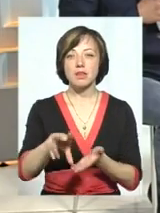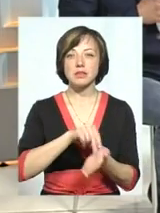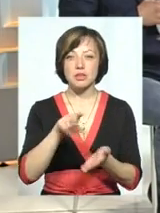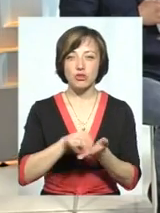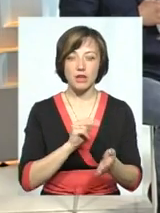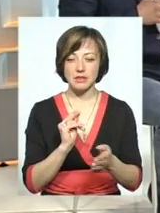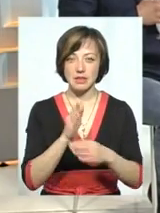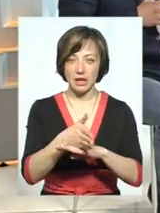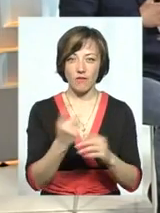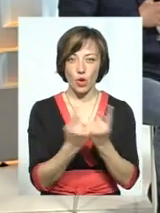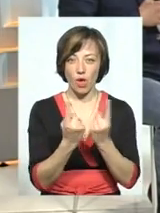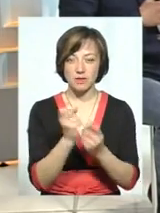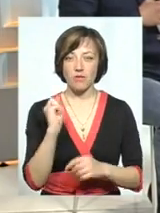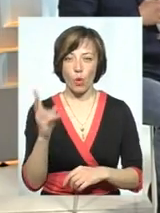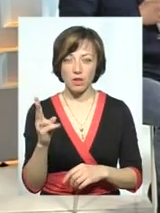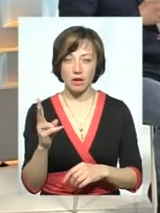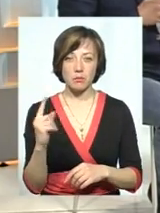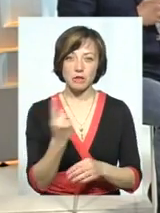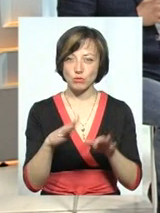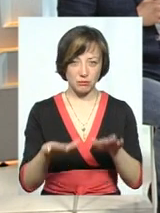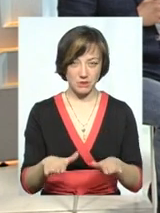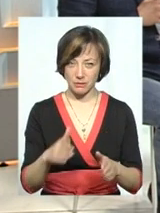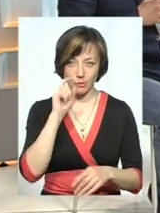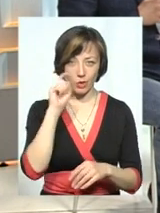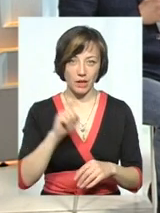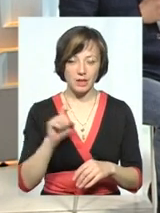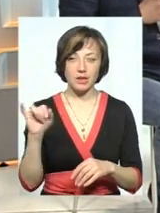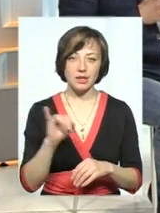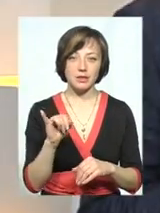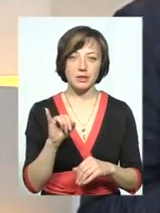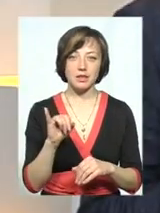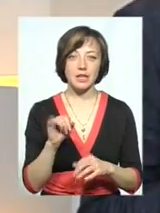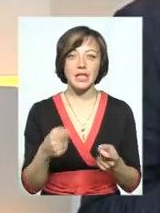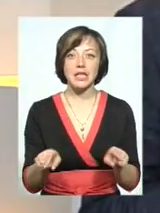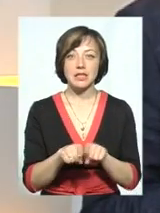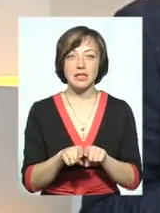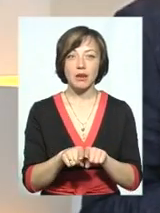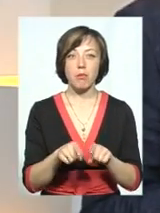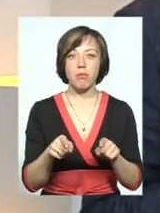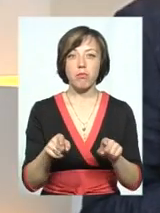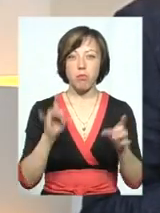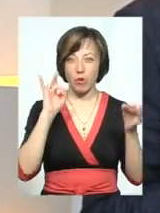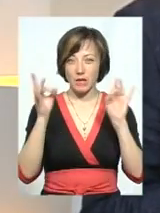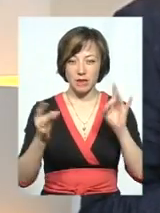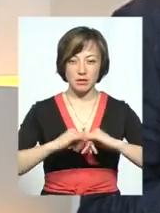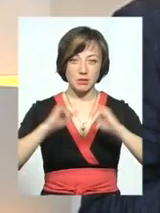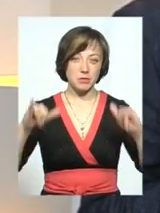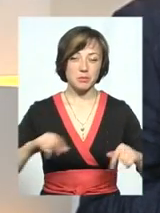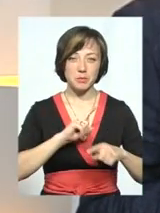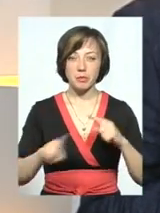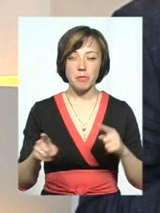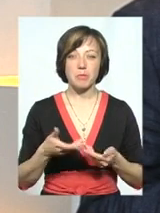як зайти в однокласники і ВКонтакті на першому місці, напевно, в Україні. І настільки по трендам воно швидко зростає, що